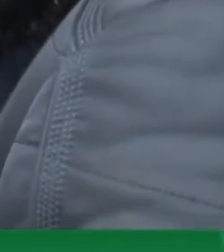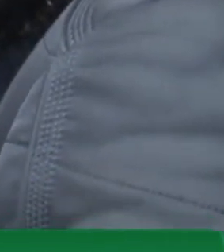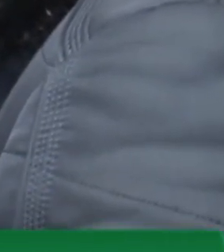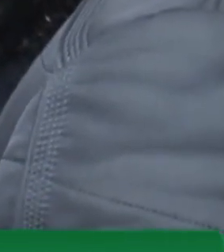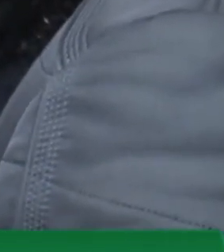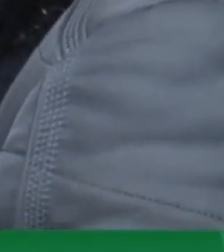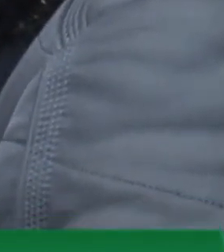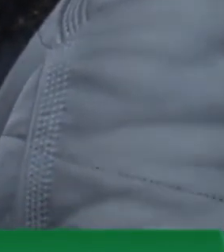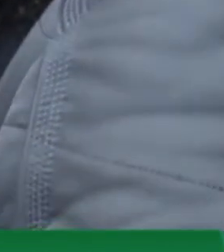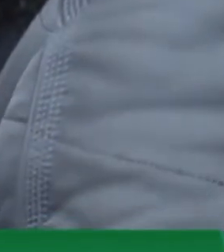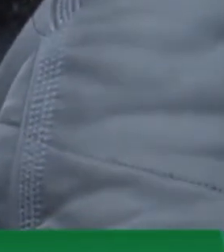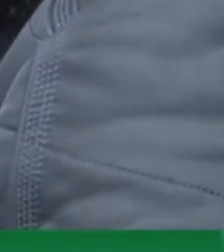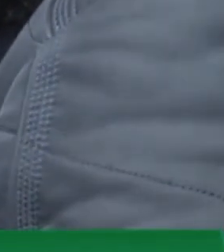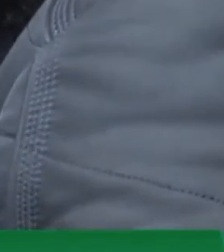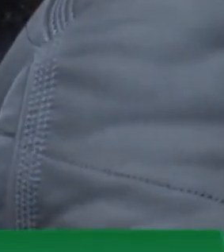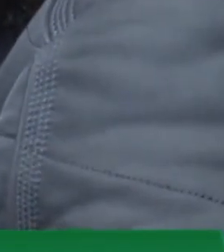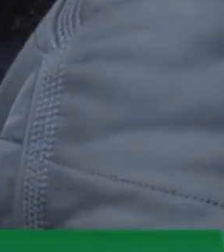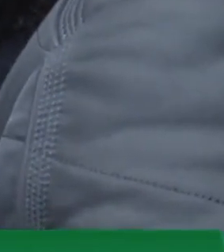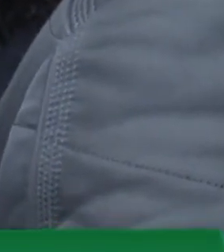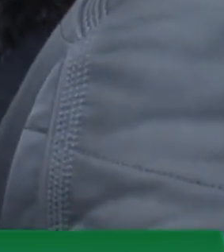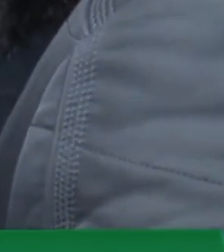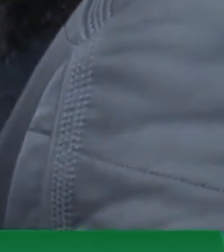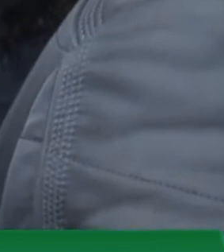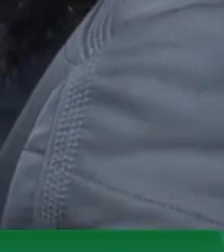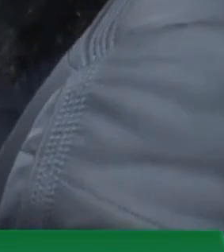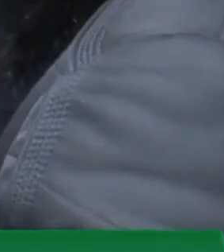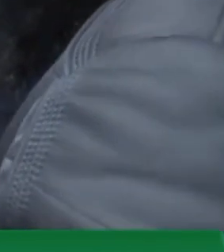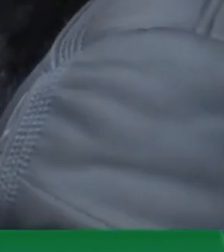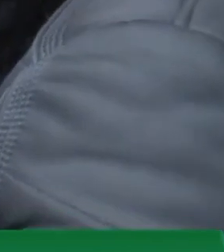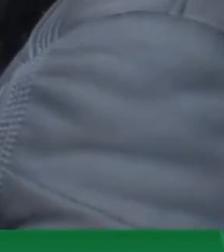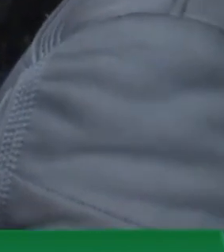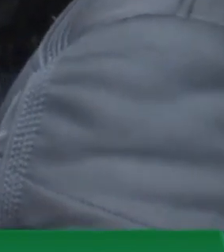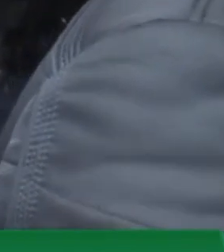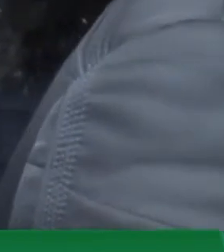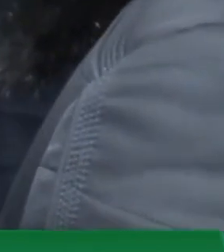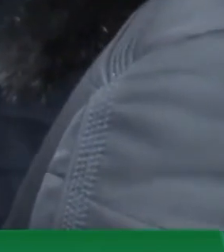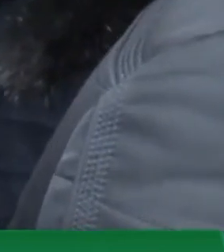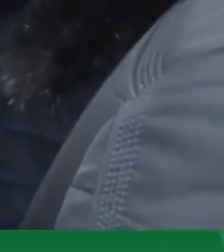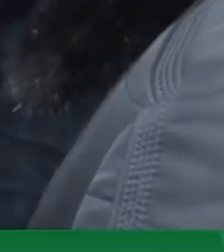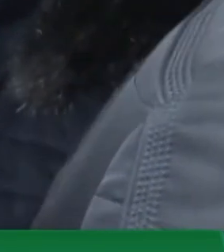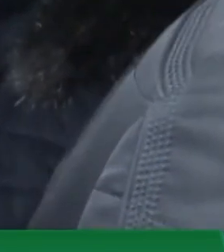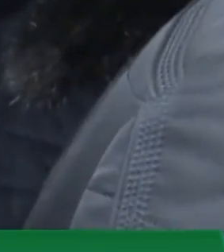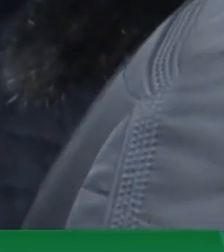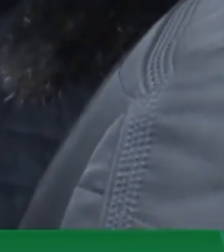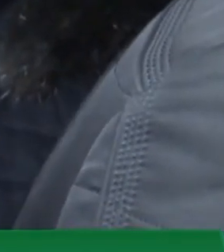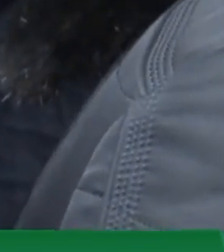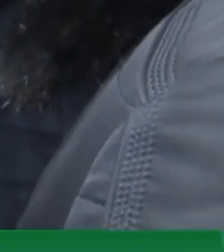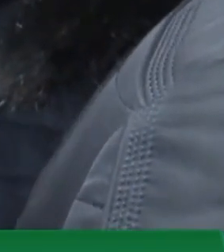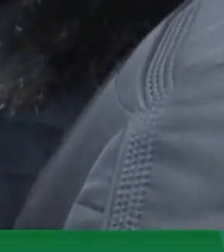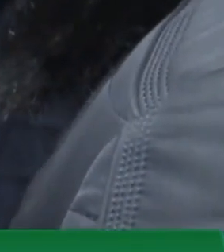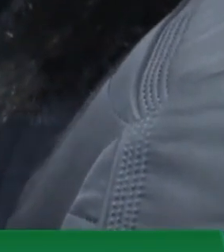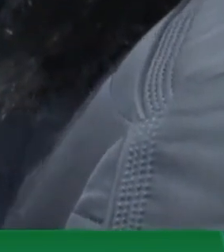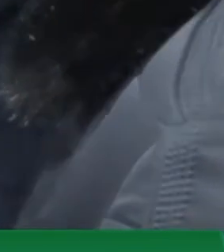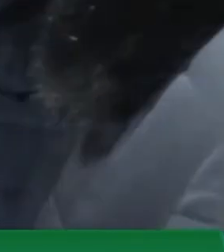сам он отказ данный поворот не мнись обернув непрестанно почтим сахар